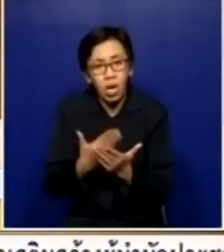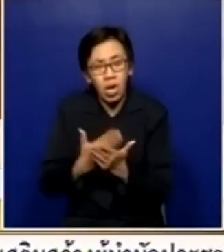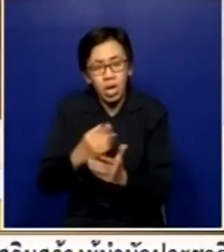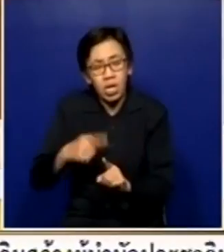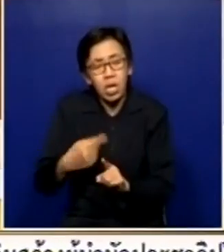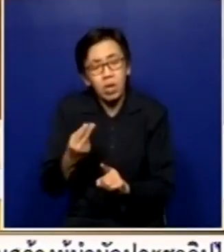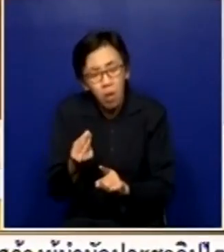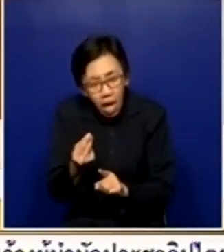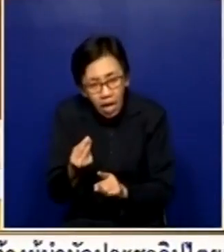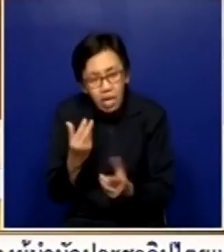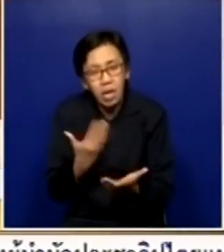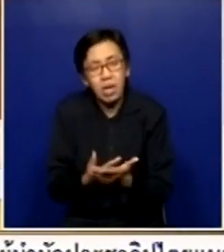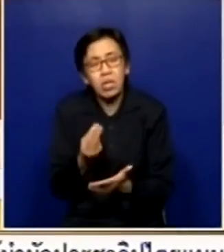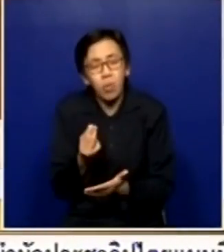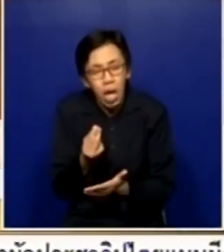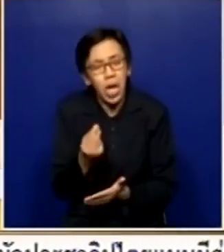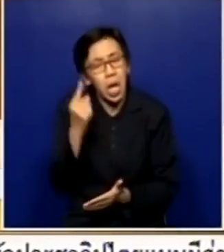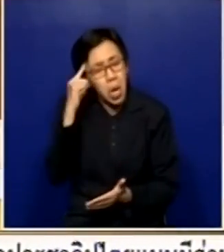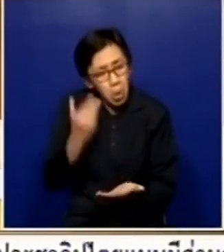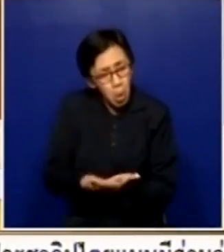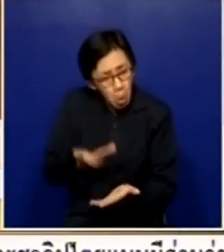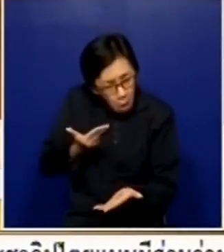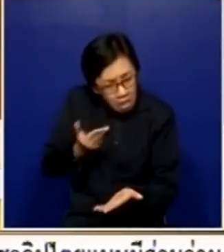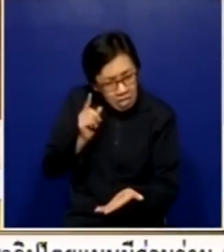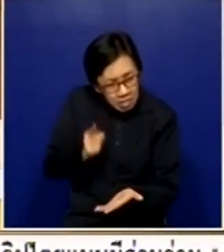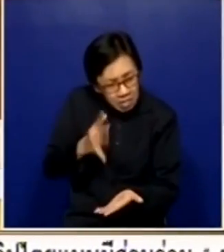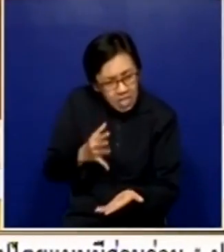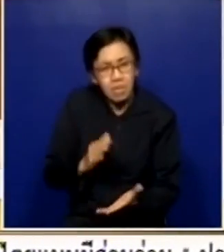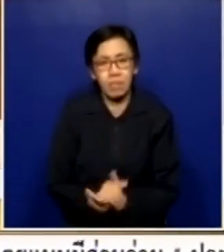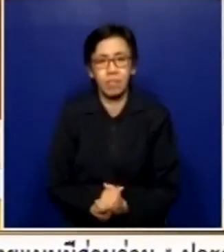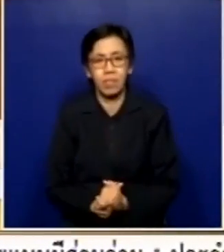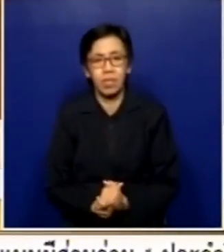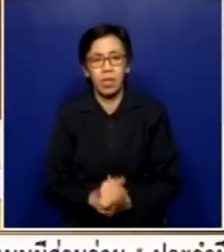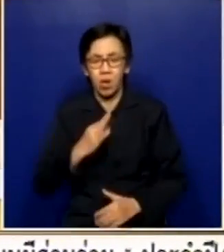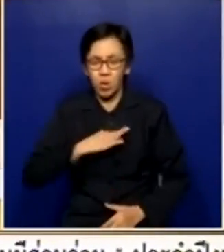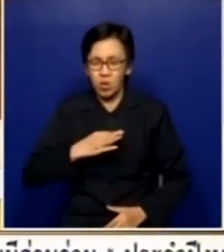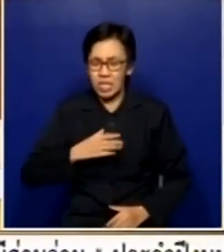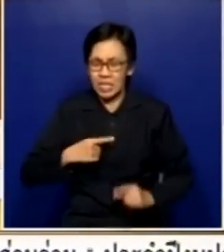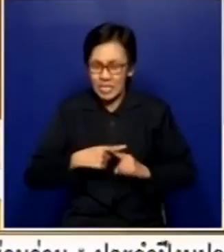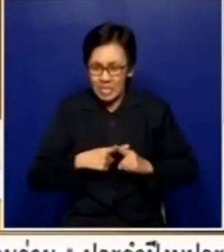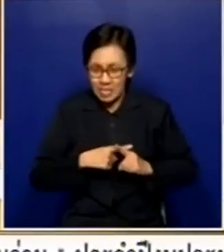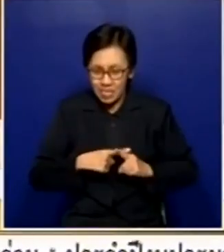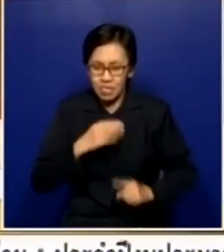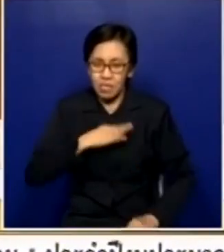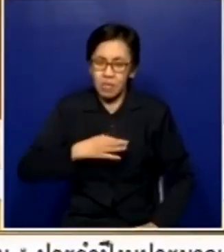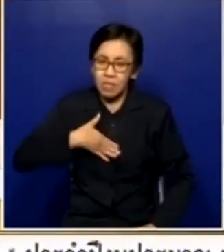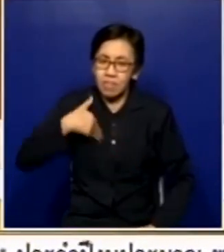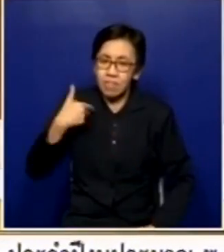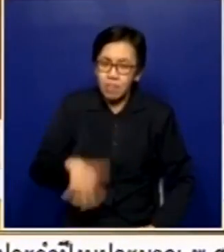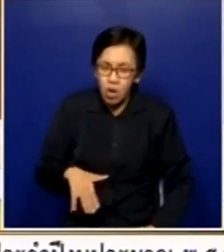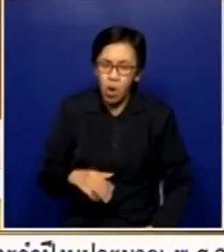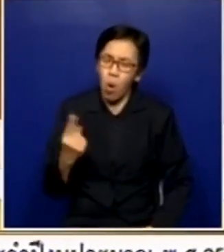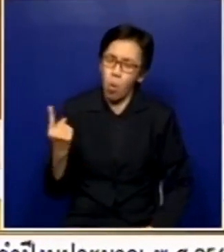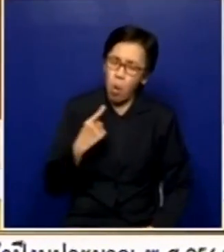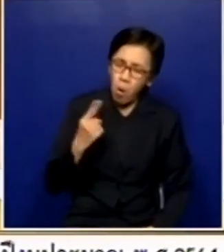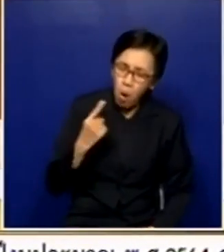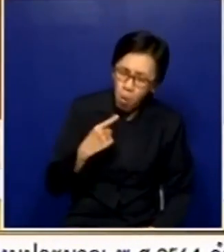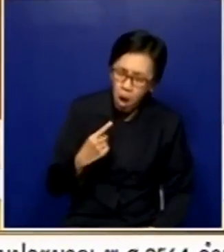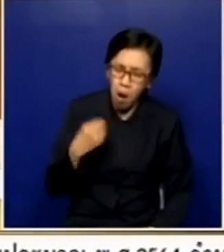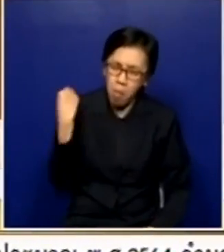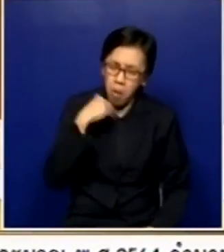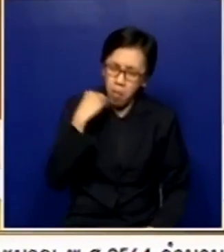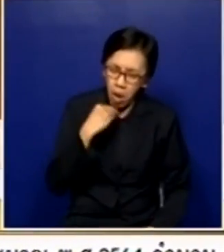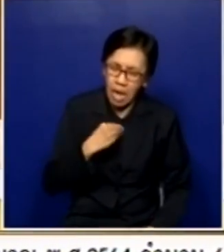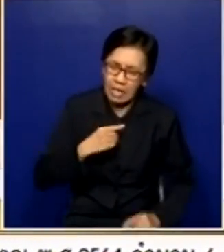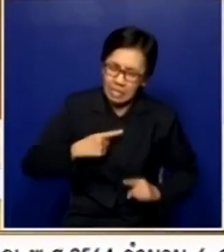เพียงใดว่ามันเป็นเรื่องเจ็บปวดนะคะการถูกกล่าวหาแบบนี้ซ้ำแล้วซ้ำเล่า